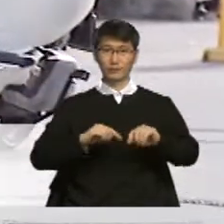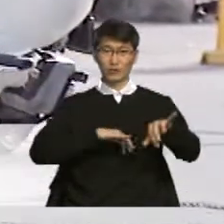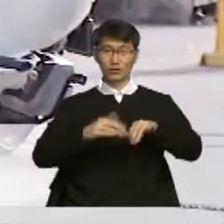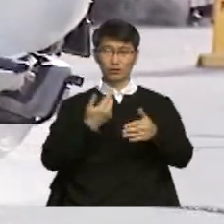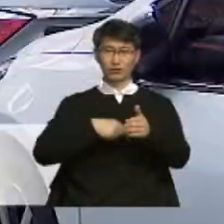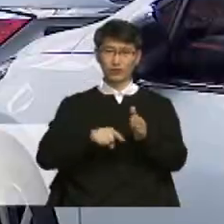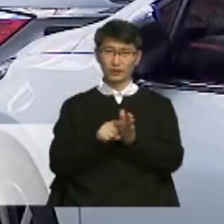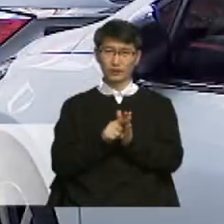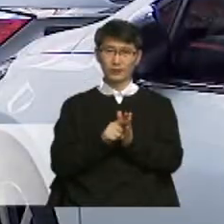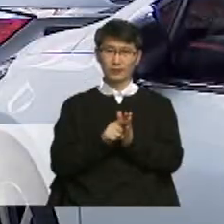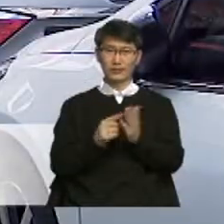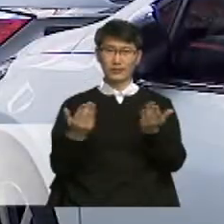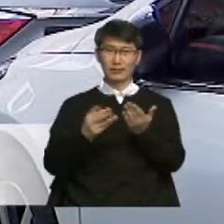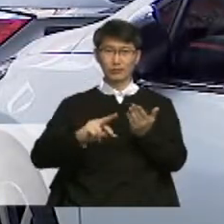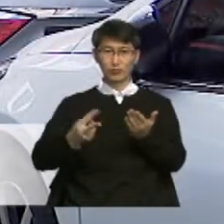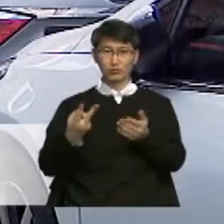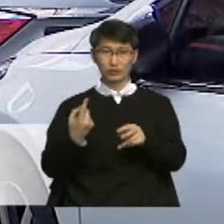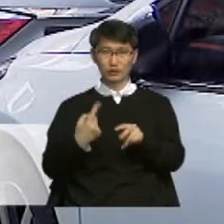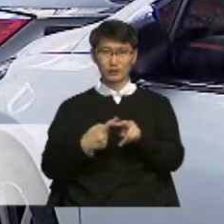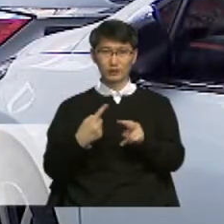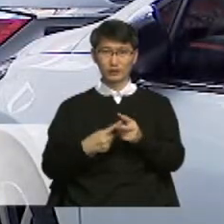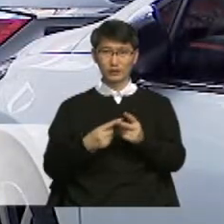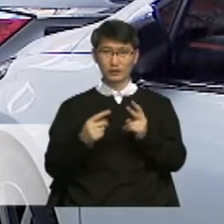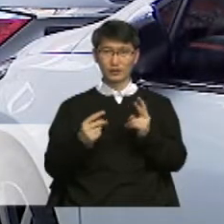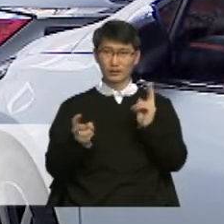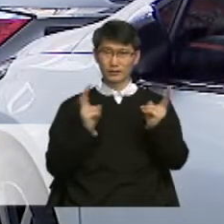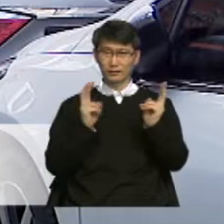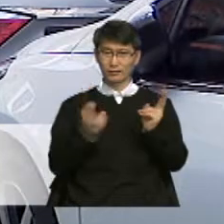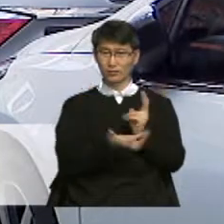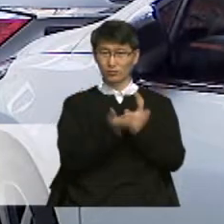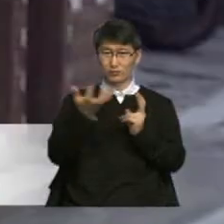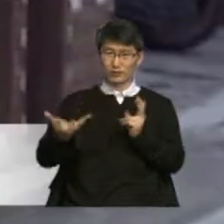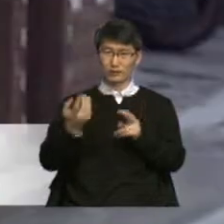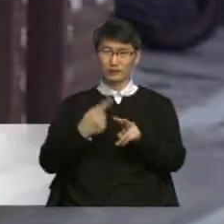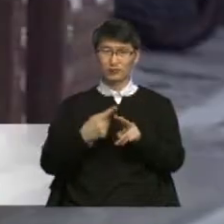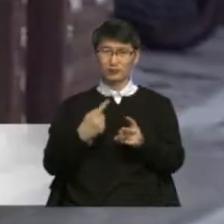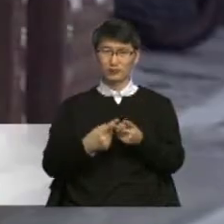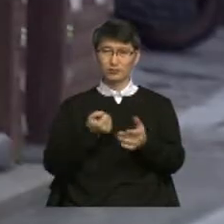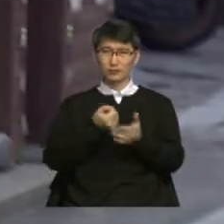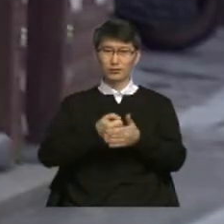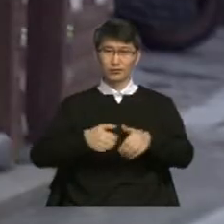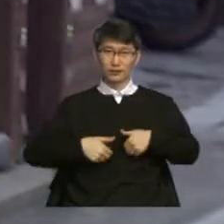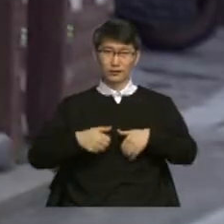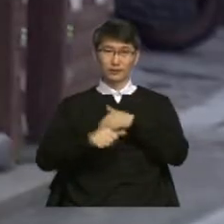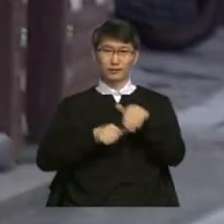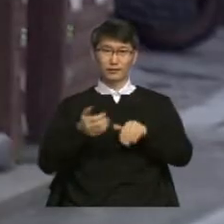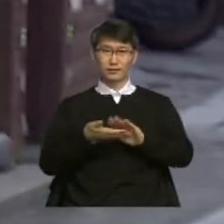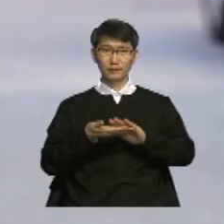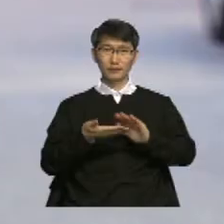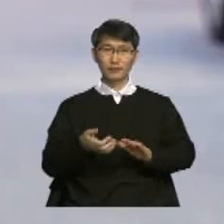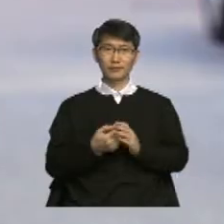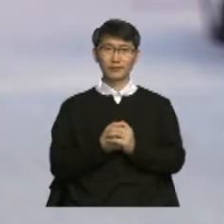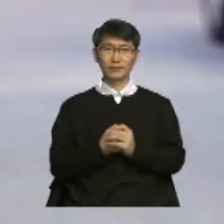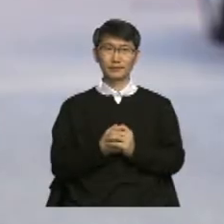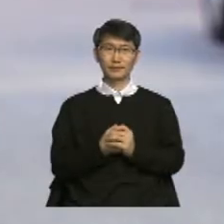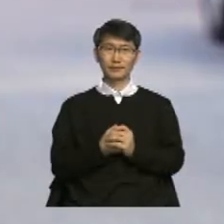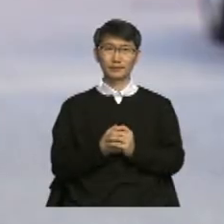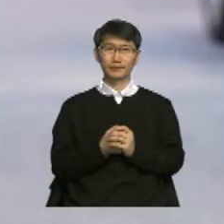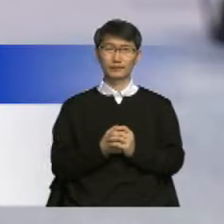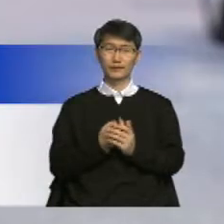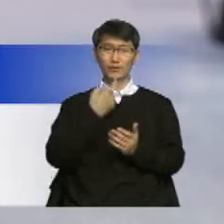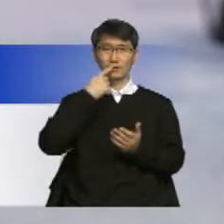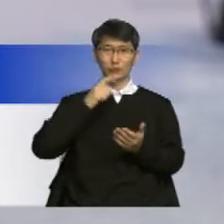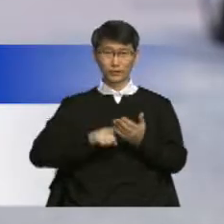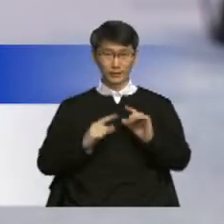위해선 업종을 변경하거나 점포를 옮기는 등의 과감한 결정이 뒤따라야 하는 상황입니다 뭐 쉽진